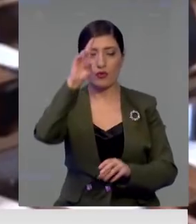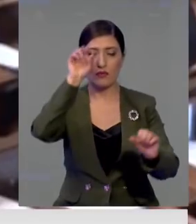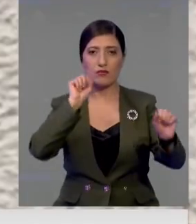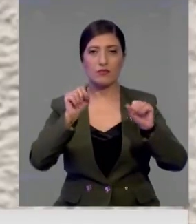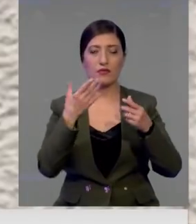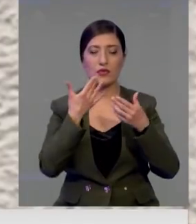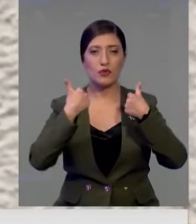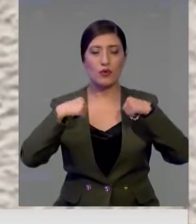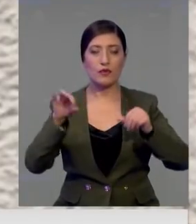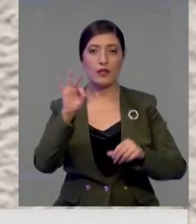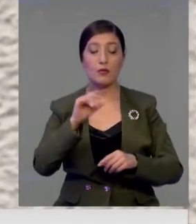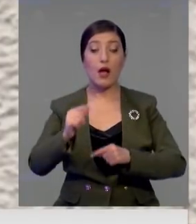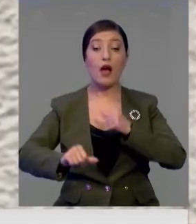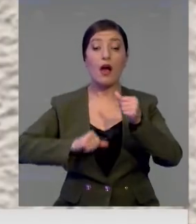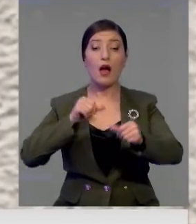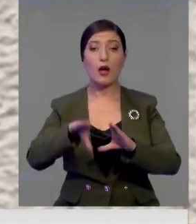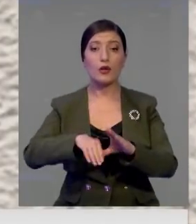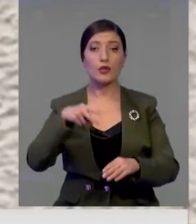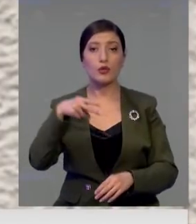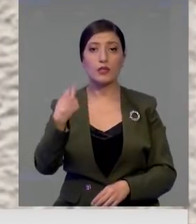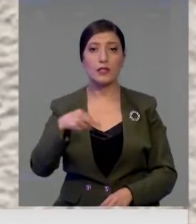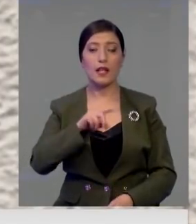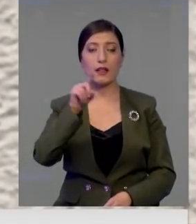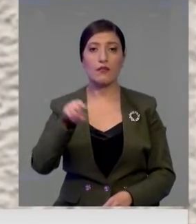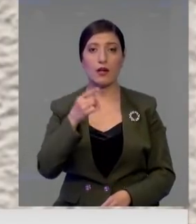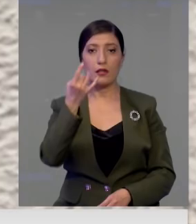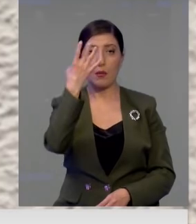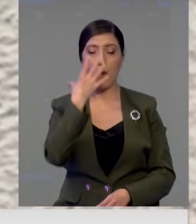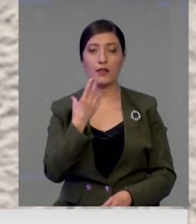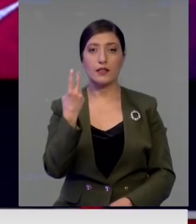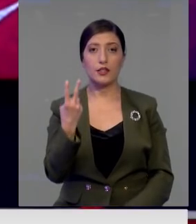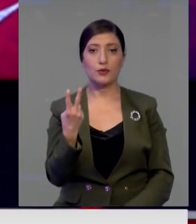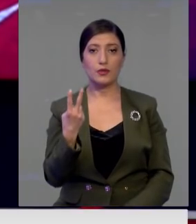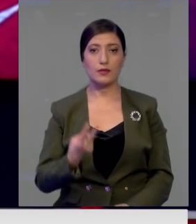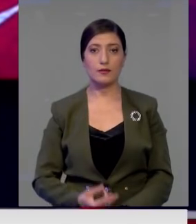Կնեսետի հաջորդ ընտրությունը կանցկացվի 2020 թվականի մարտի 2-ին։